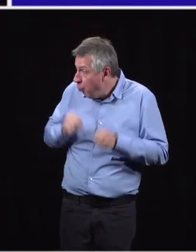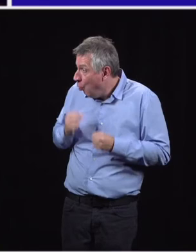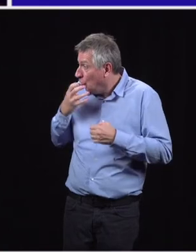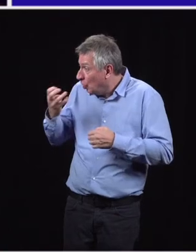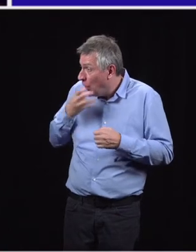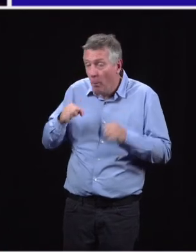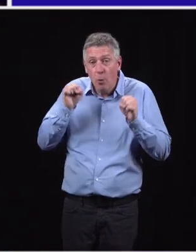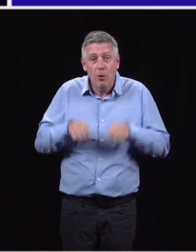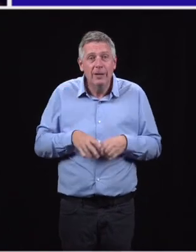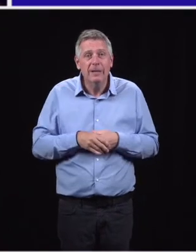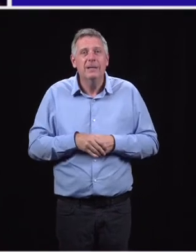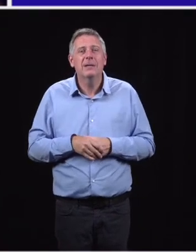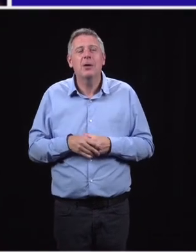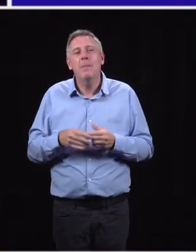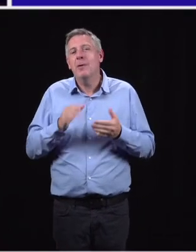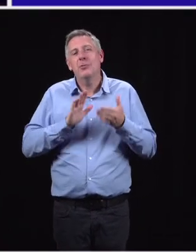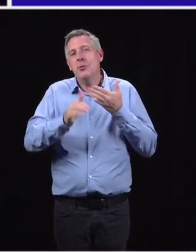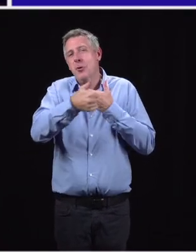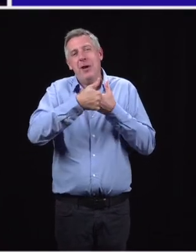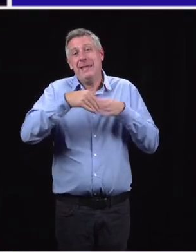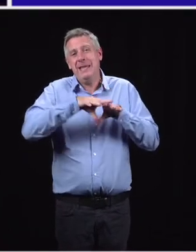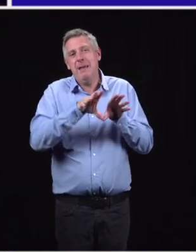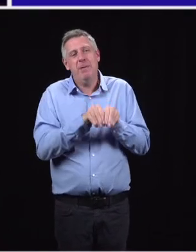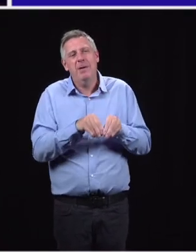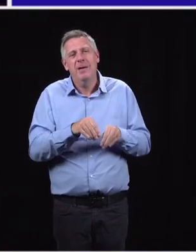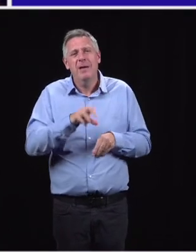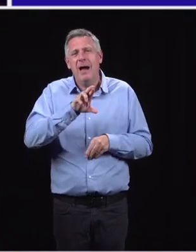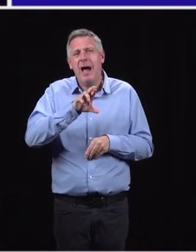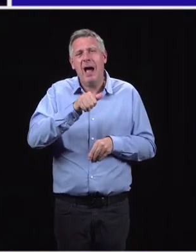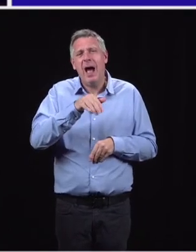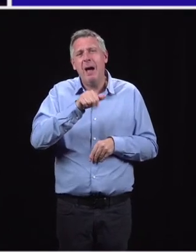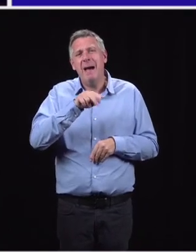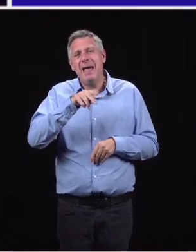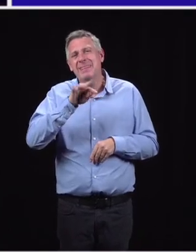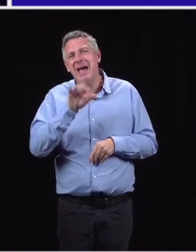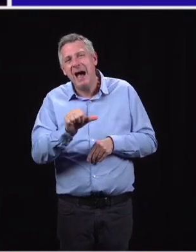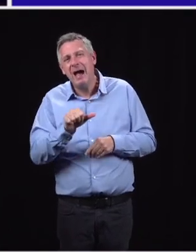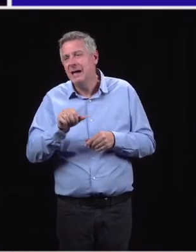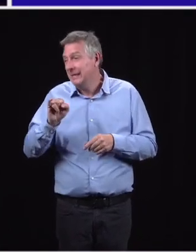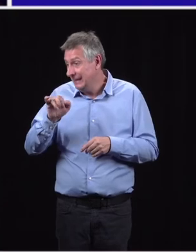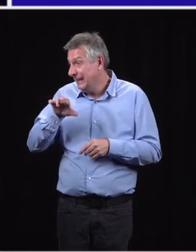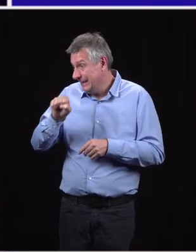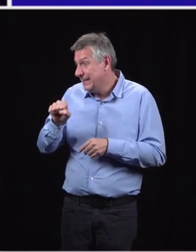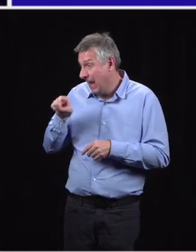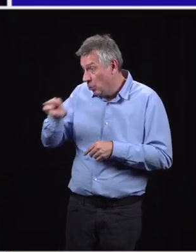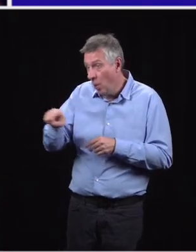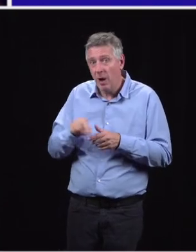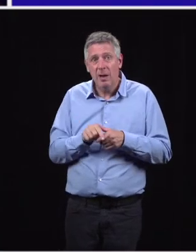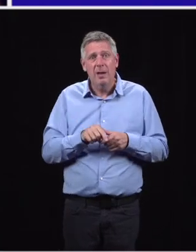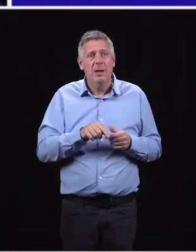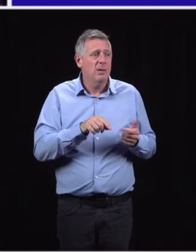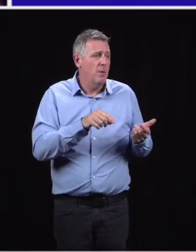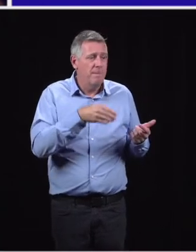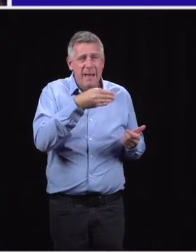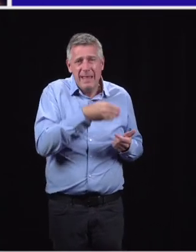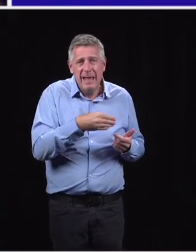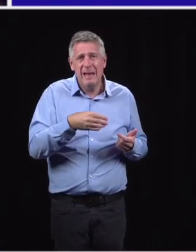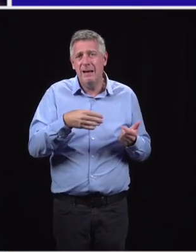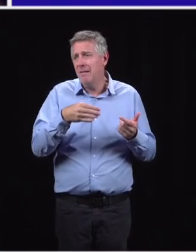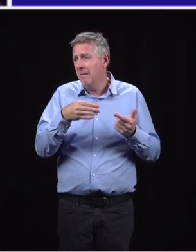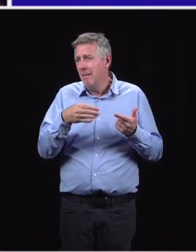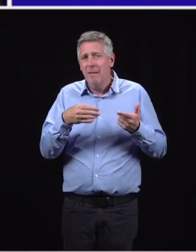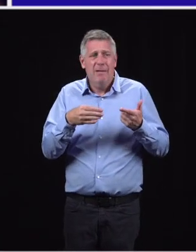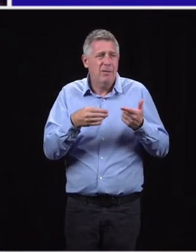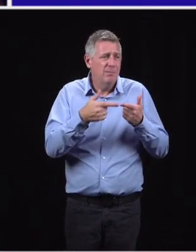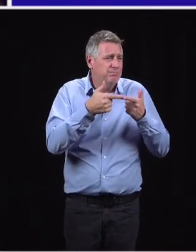remercier le travail incroyable des équipes qui sont derrière je pense à Ramata à toi iris je pense à Aminata à manel à toutes ces